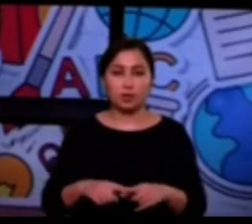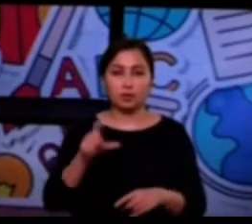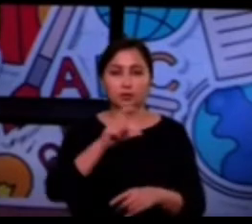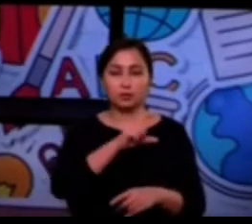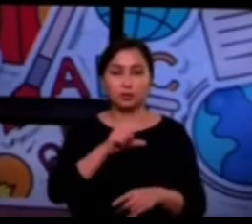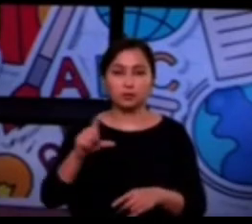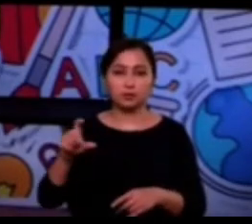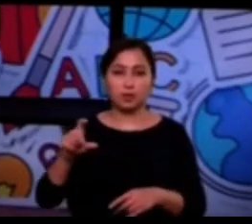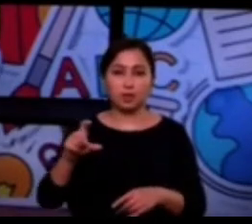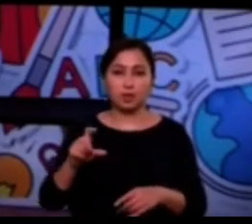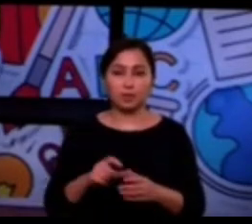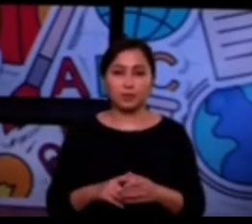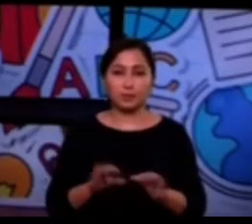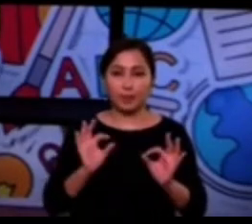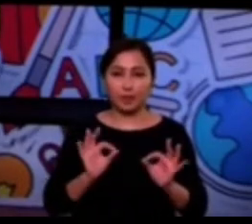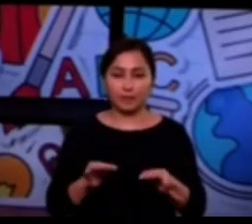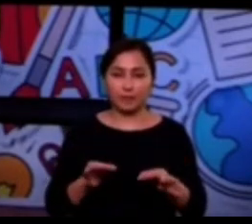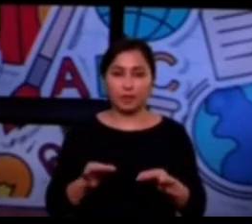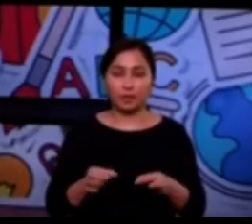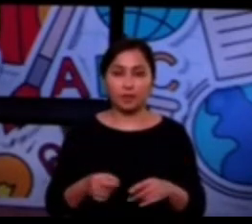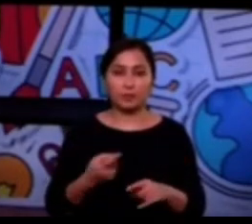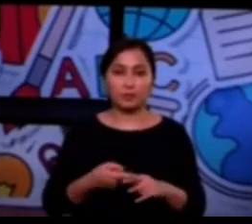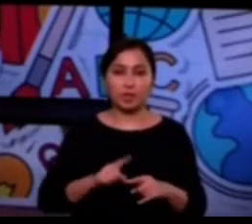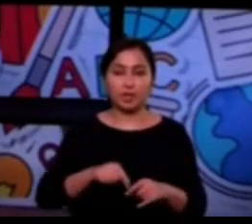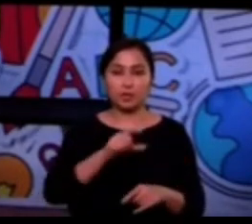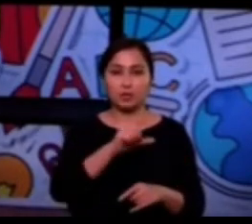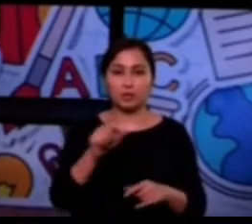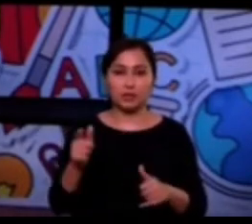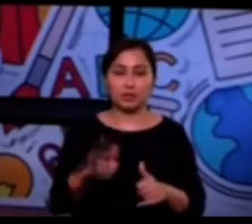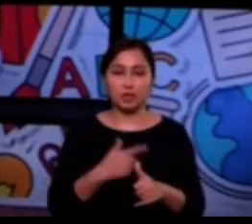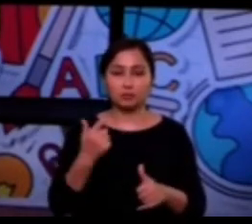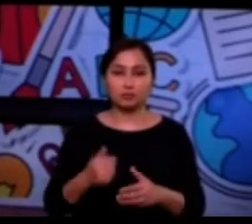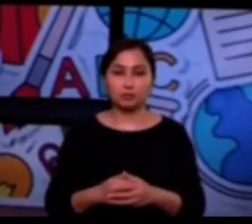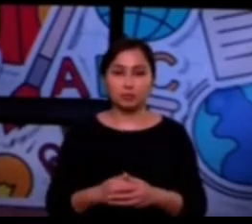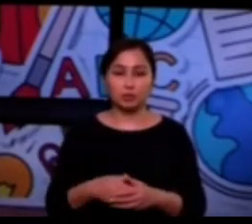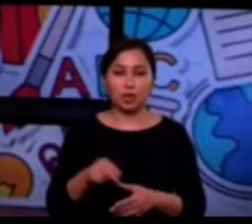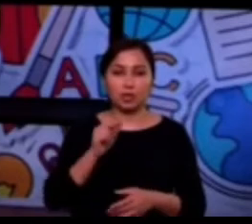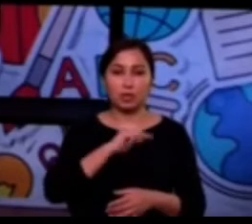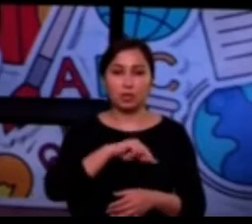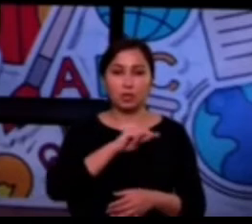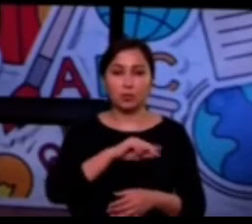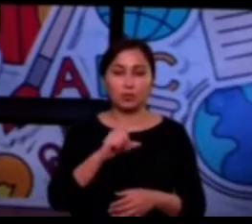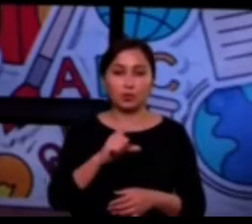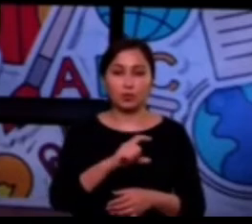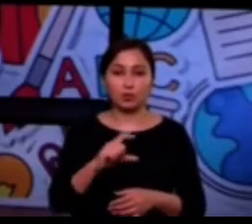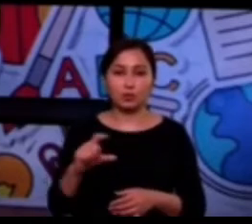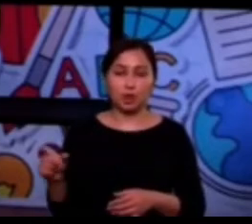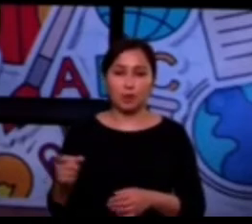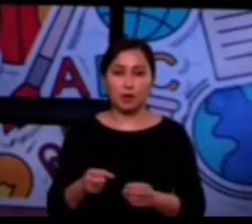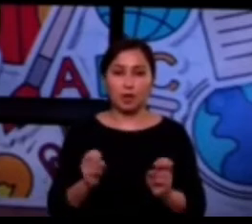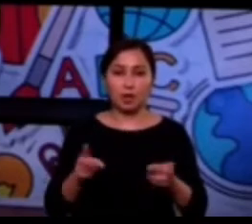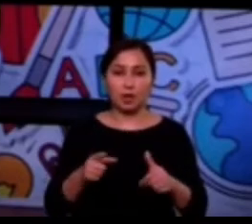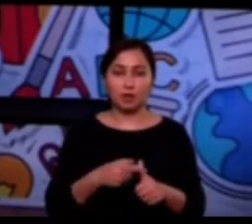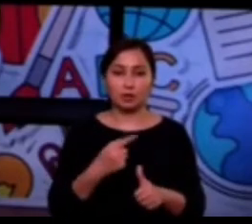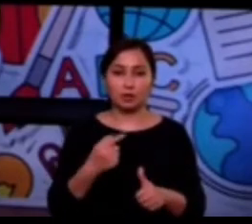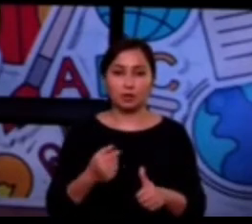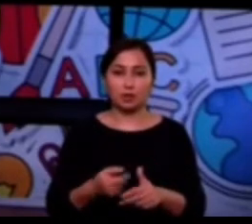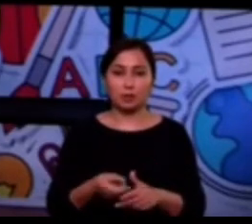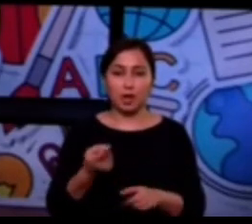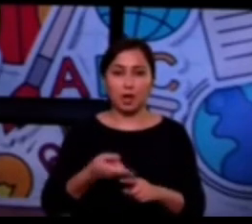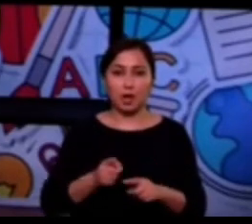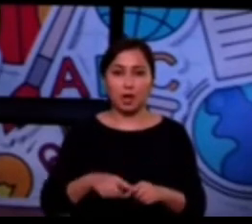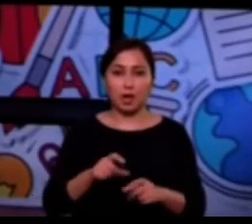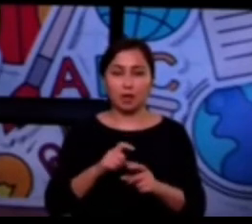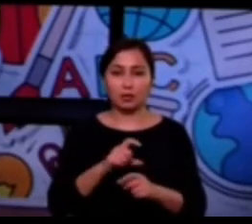строка. Совершенно верно. Эта строка называется рабочая строка. А как называется